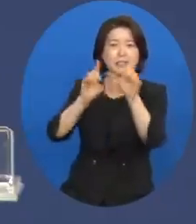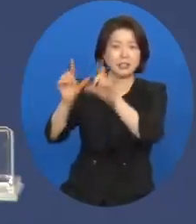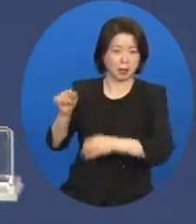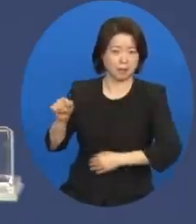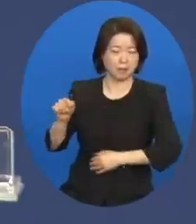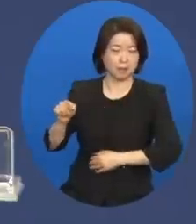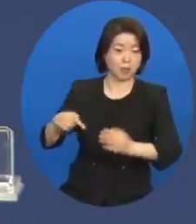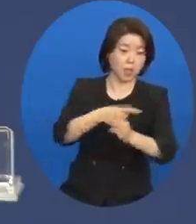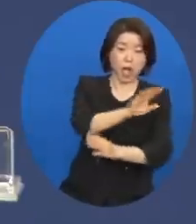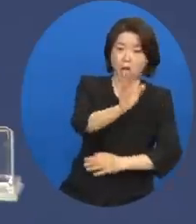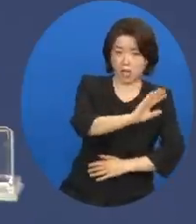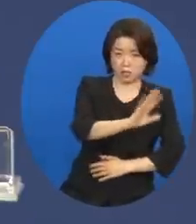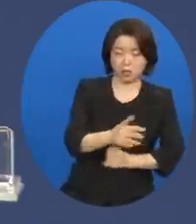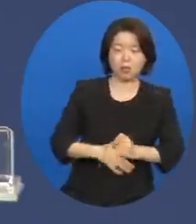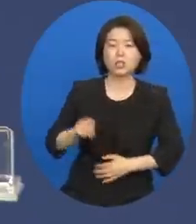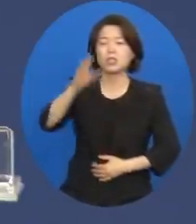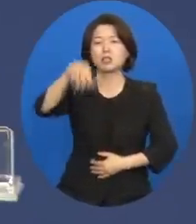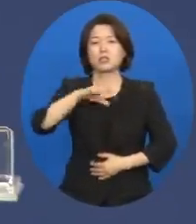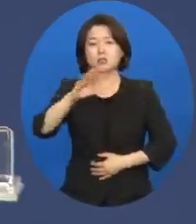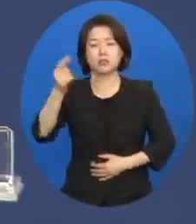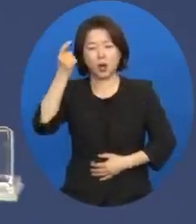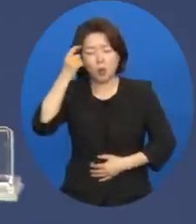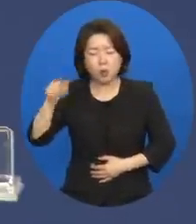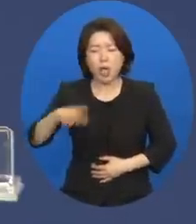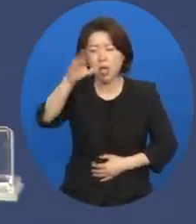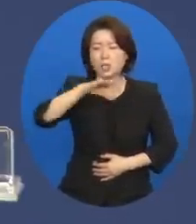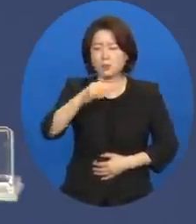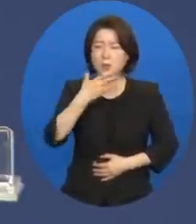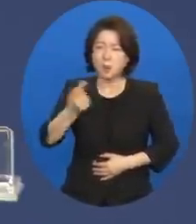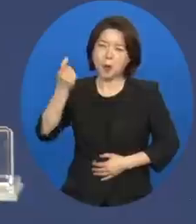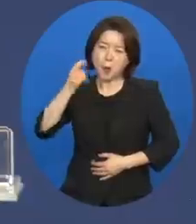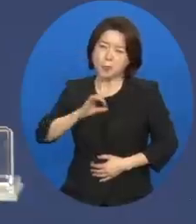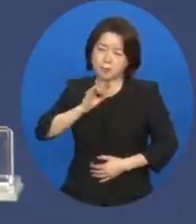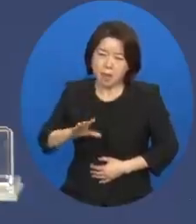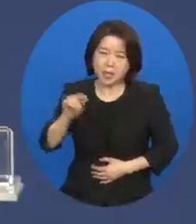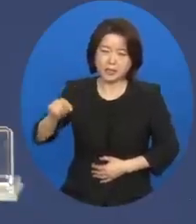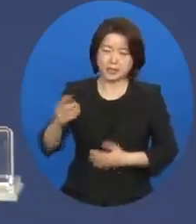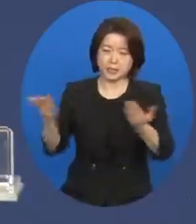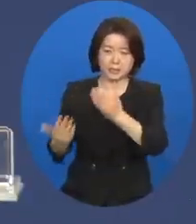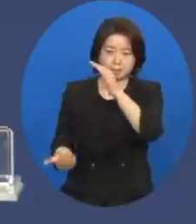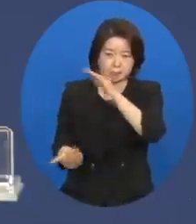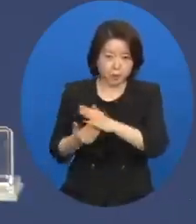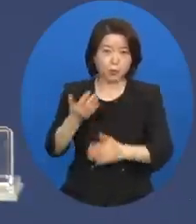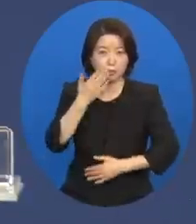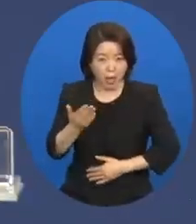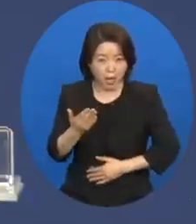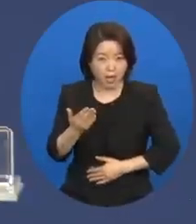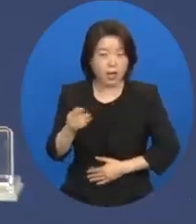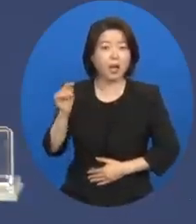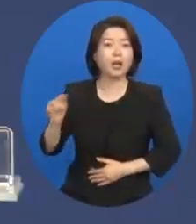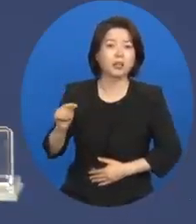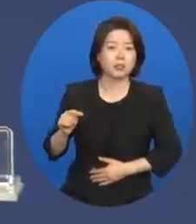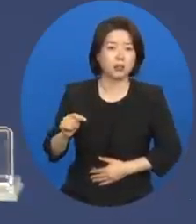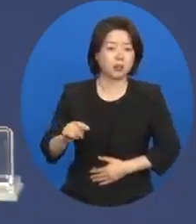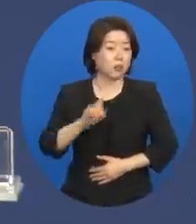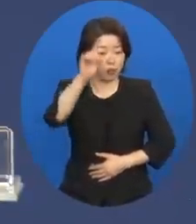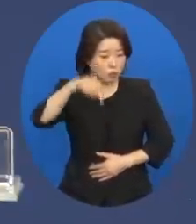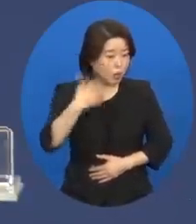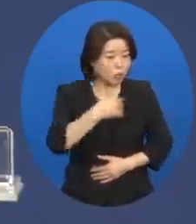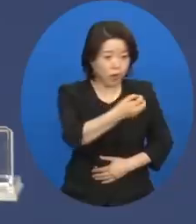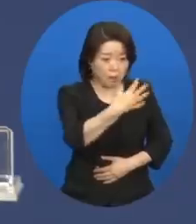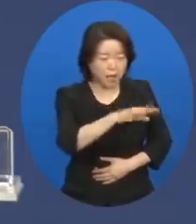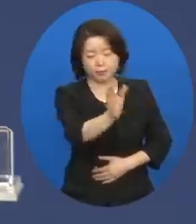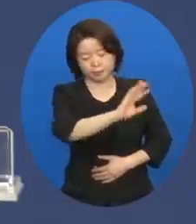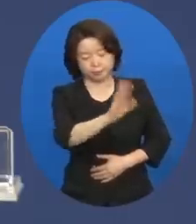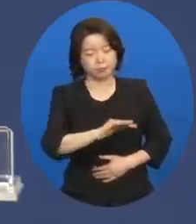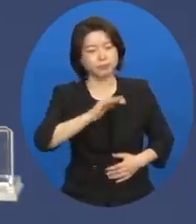다른 데 있지 아니하고 이 십자가의 왜 십자가의 복음만이 이 일을 이루시는가 라고 하는 걸 천하 누가 뭐라고 해도